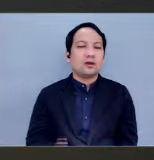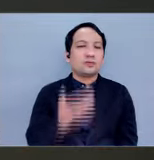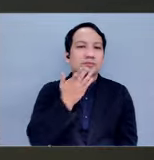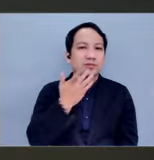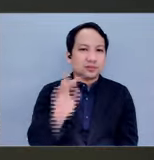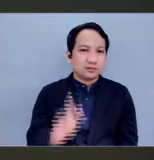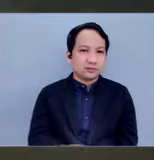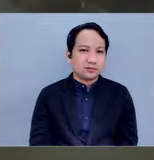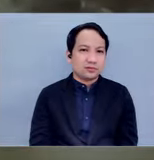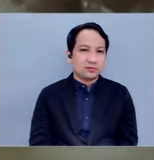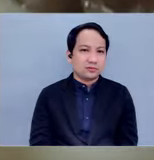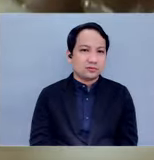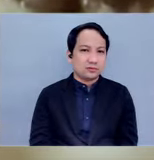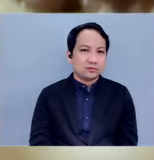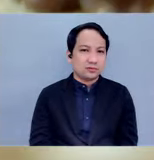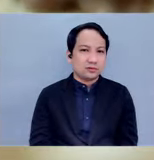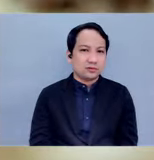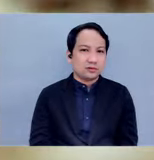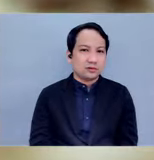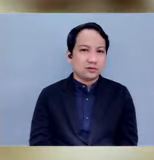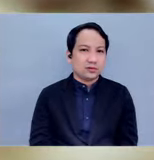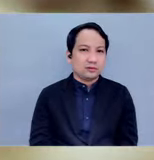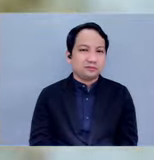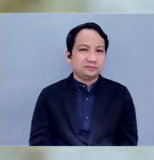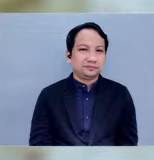Lasang-lasa ko yung truffle.